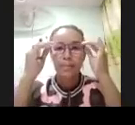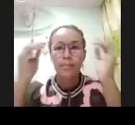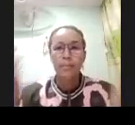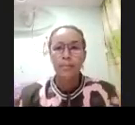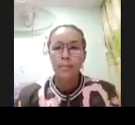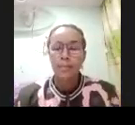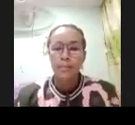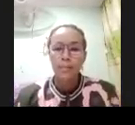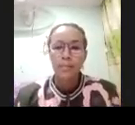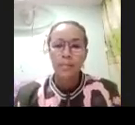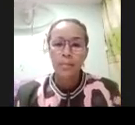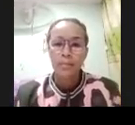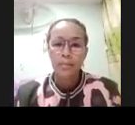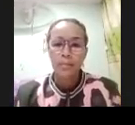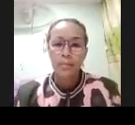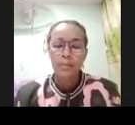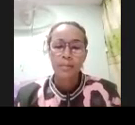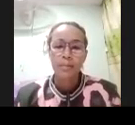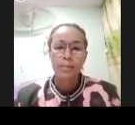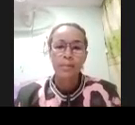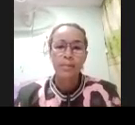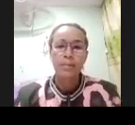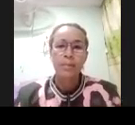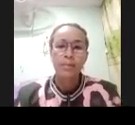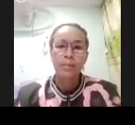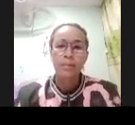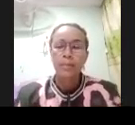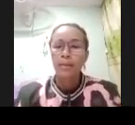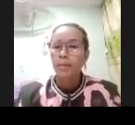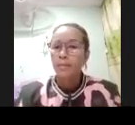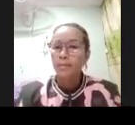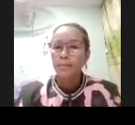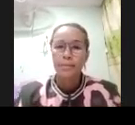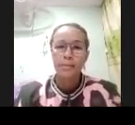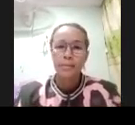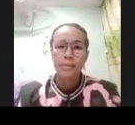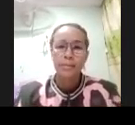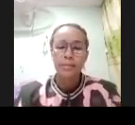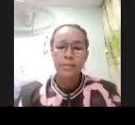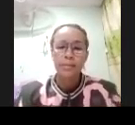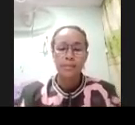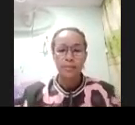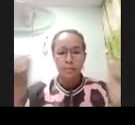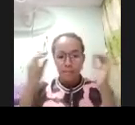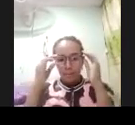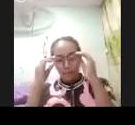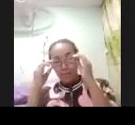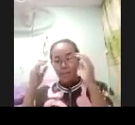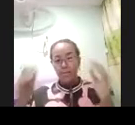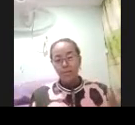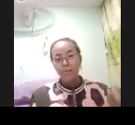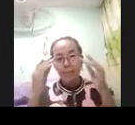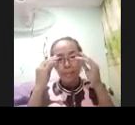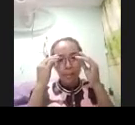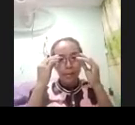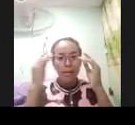hai đầu với ban nhẹ để còn làng mà chạy lết đôi chỉ miên ca chưa chạy lơ cầm hôn khang lại chẳng con nick nhom chập đam xả